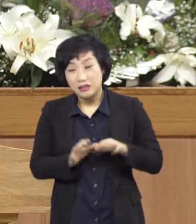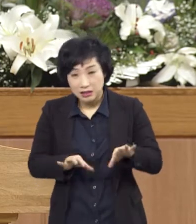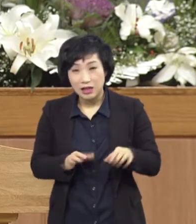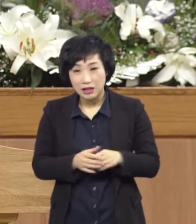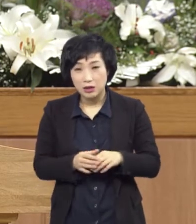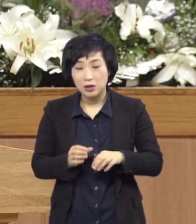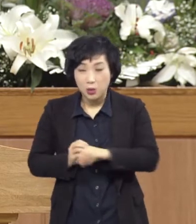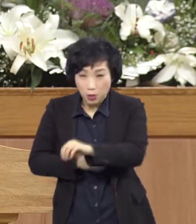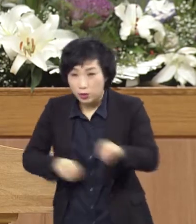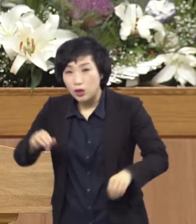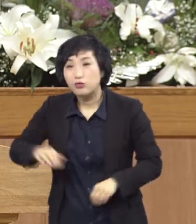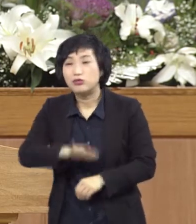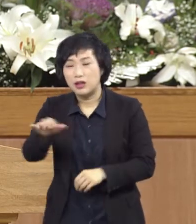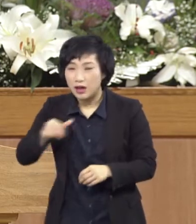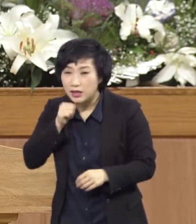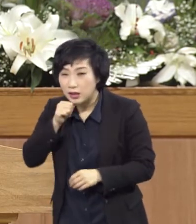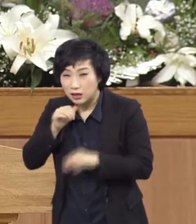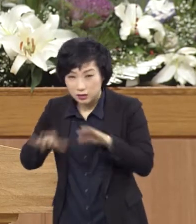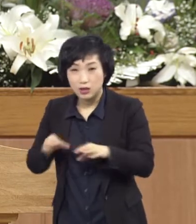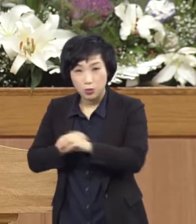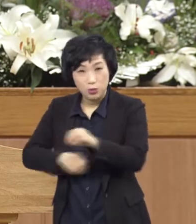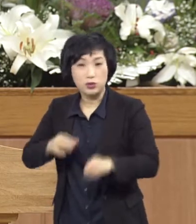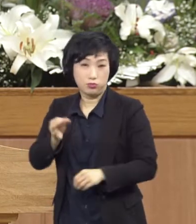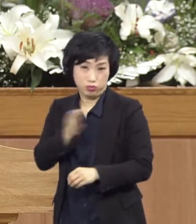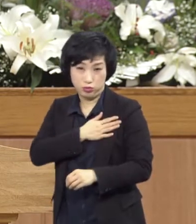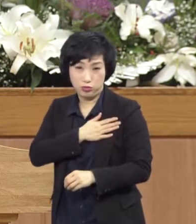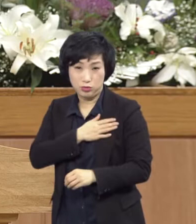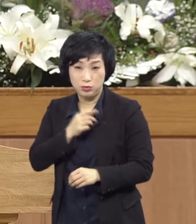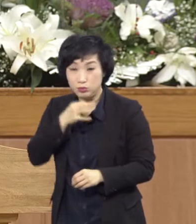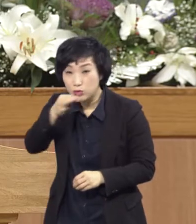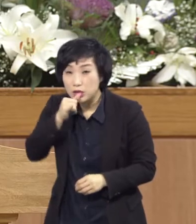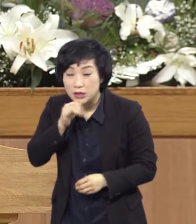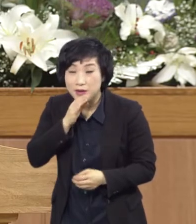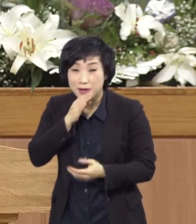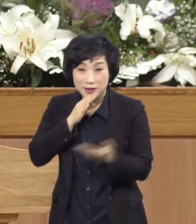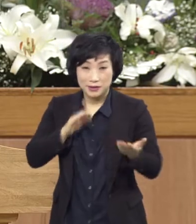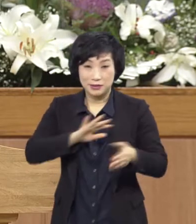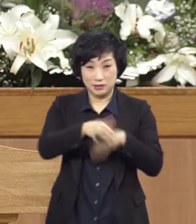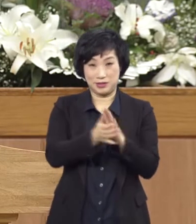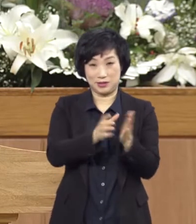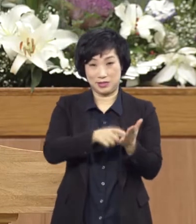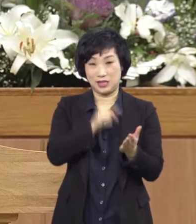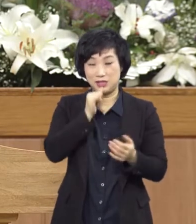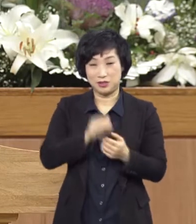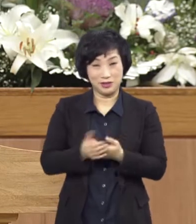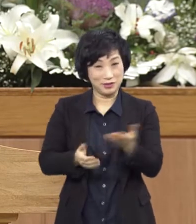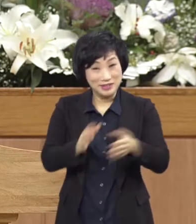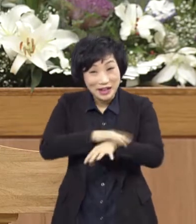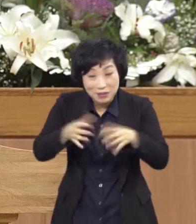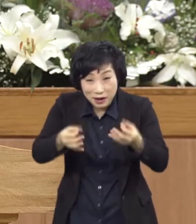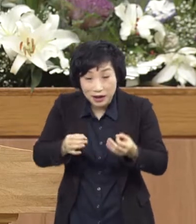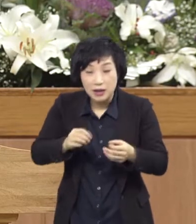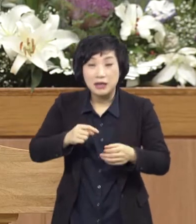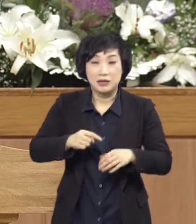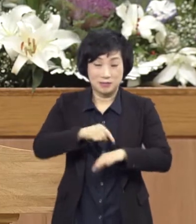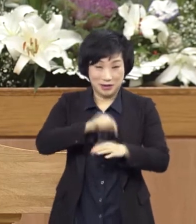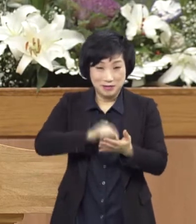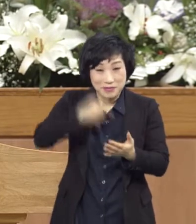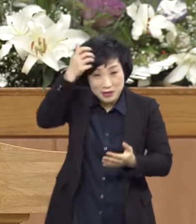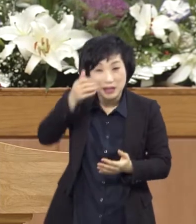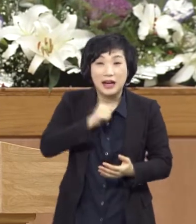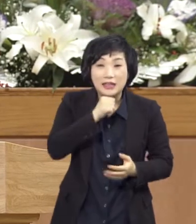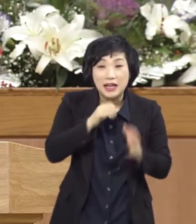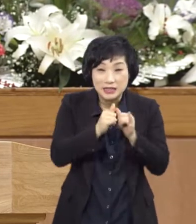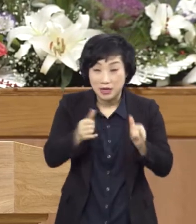것이다. 그래서 잘 들으세요. 심령이 가난한 자는 복이 있나니 애통하는